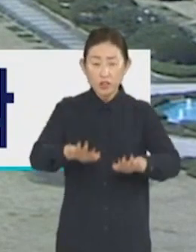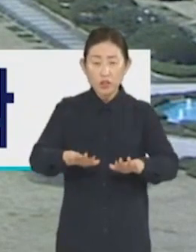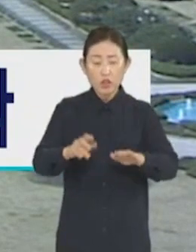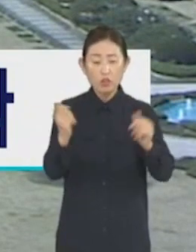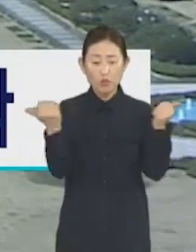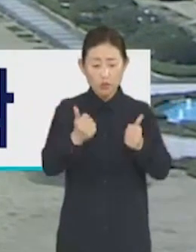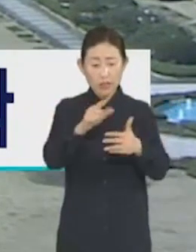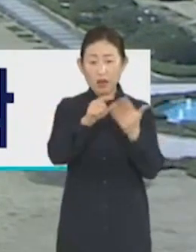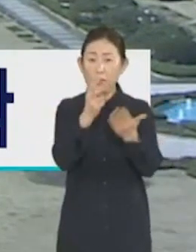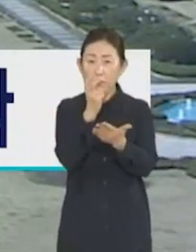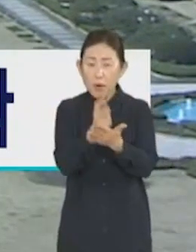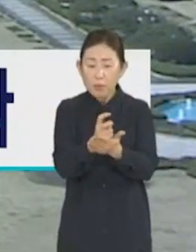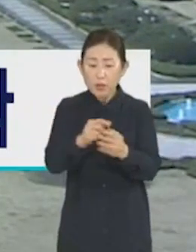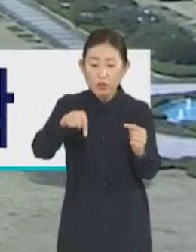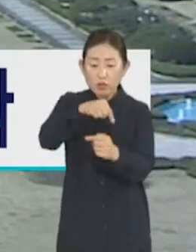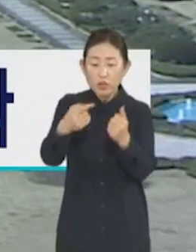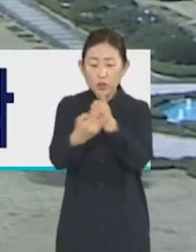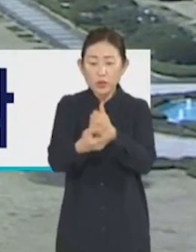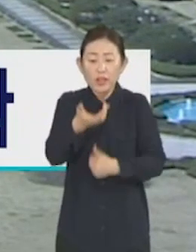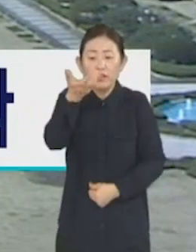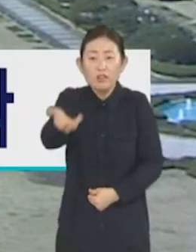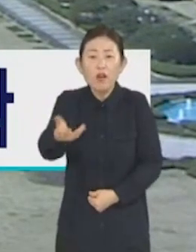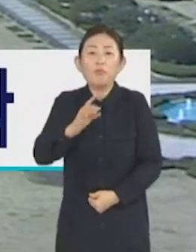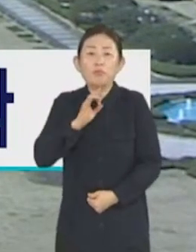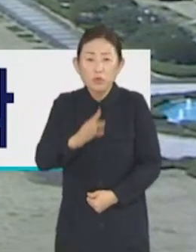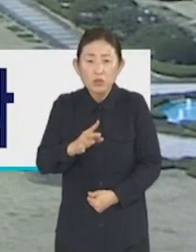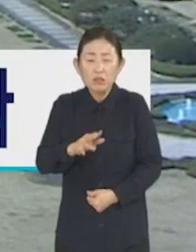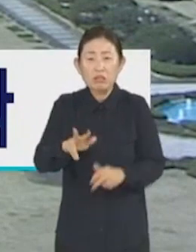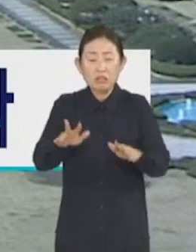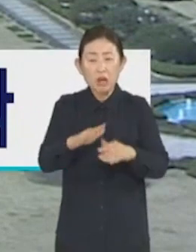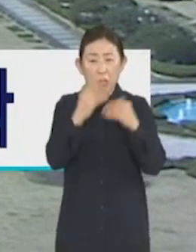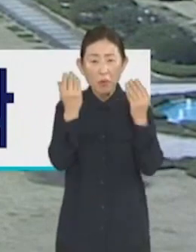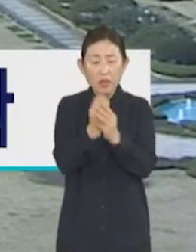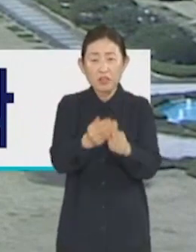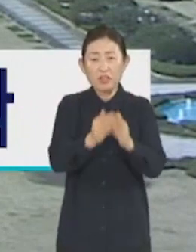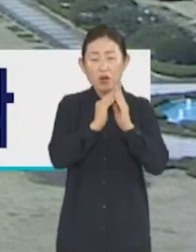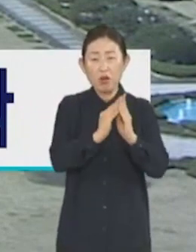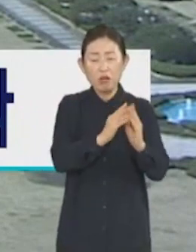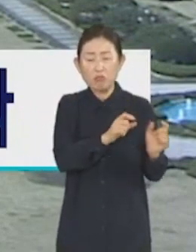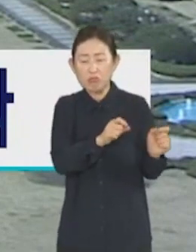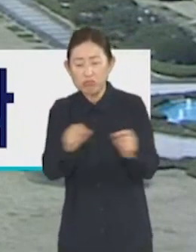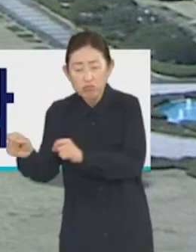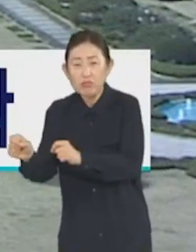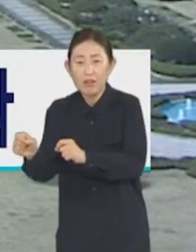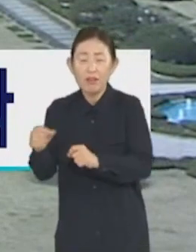넘겨져 완공 시점이 늦어졌습니다. 서울방송센터 이선학 기자가 보도합니다.